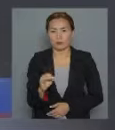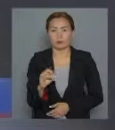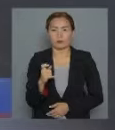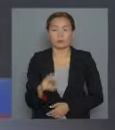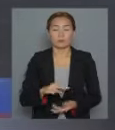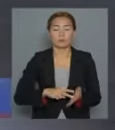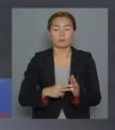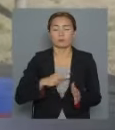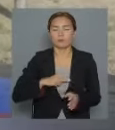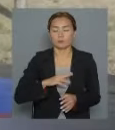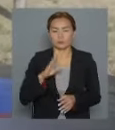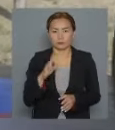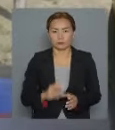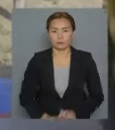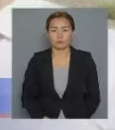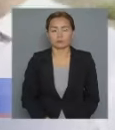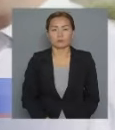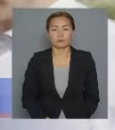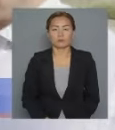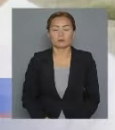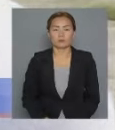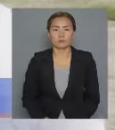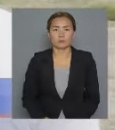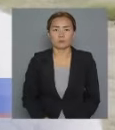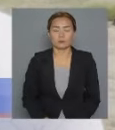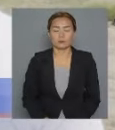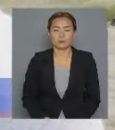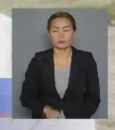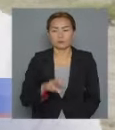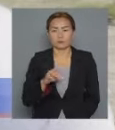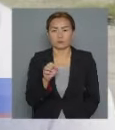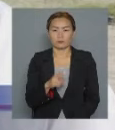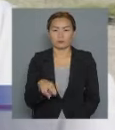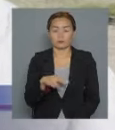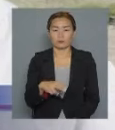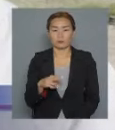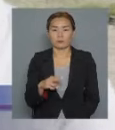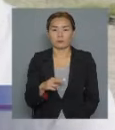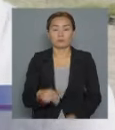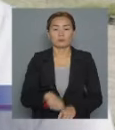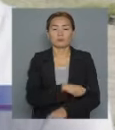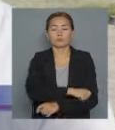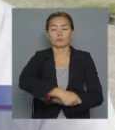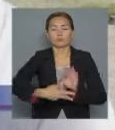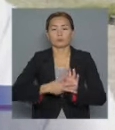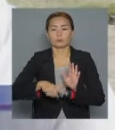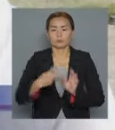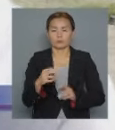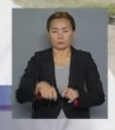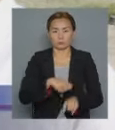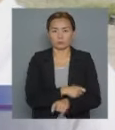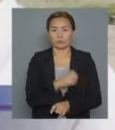асфальттау жоспарда бар, дейді жауаптылар. Бұған қоса Махамбет ауылы бойынша жалпы ұзындығы 8,2 шақырымды